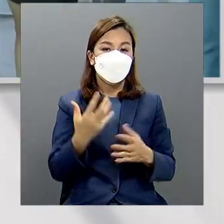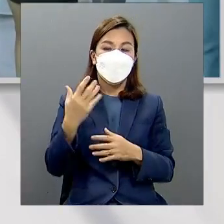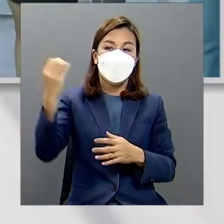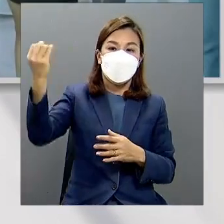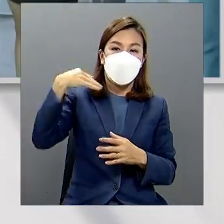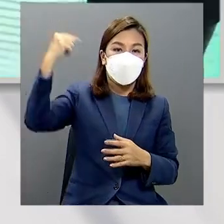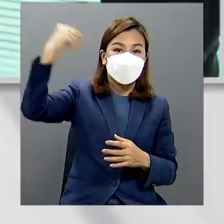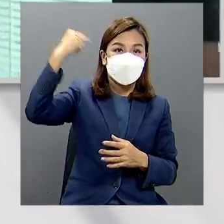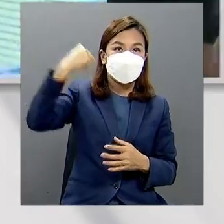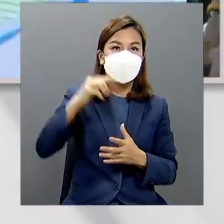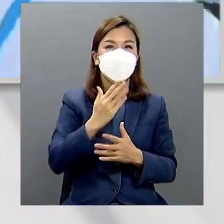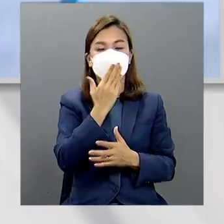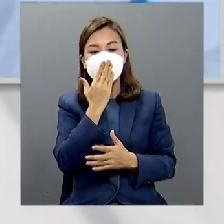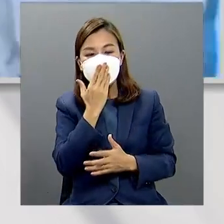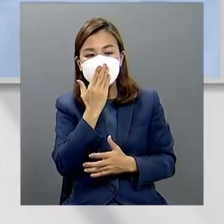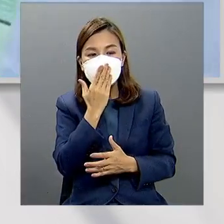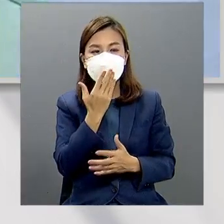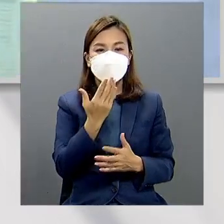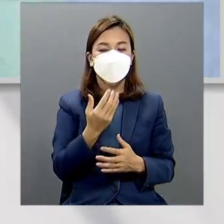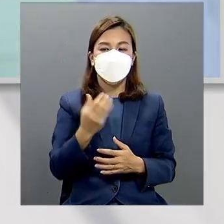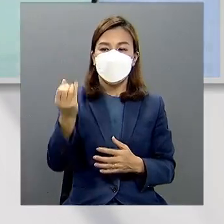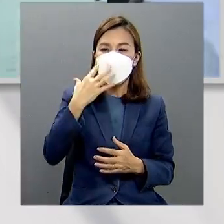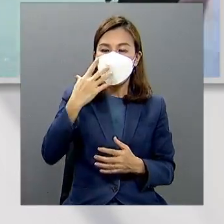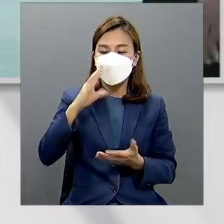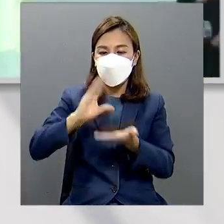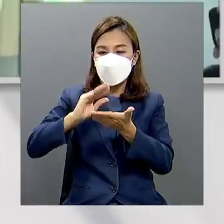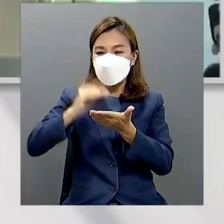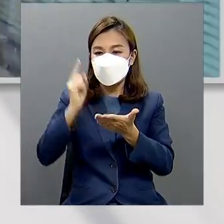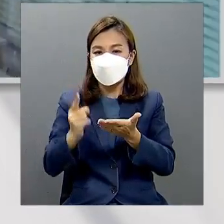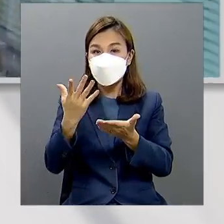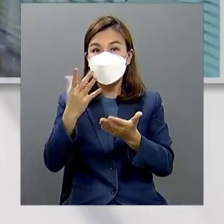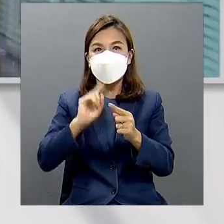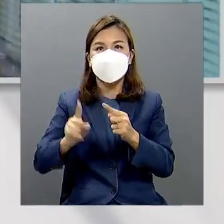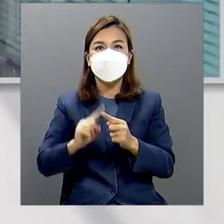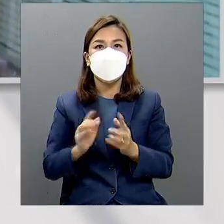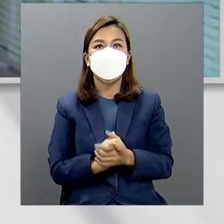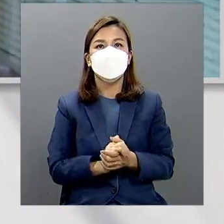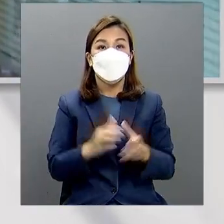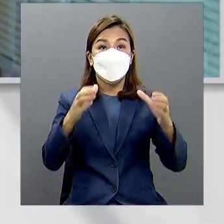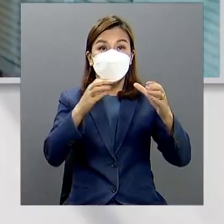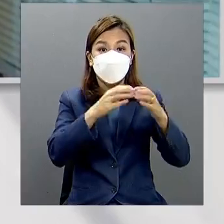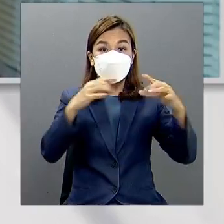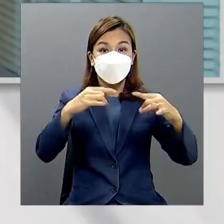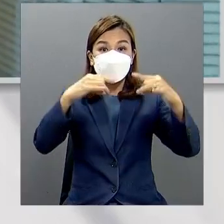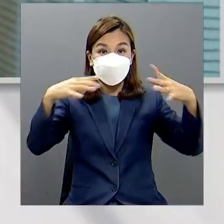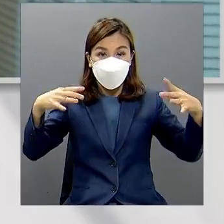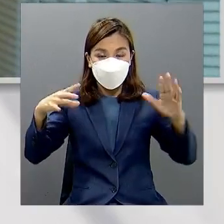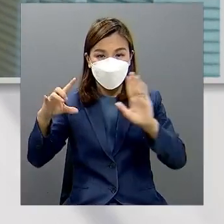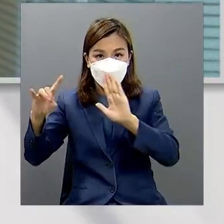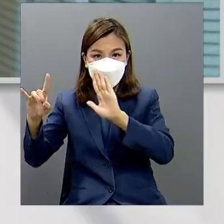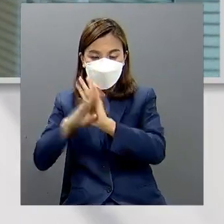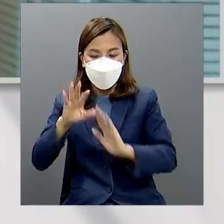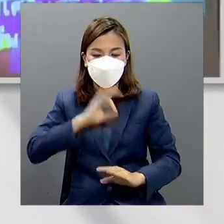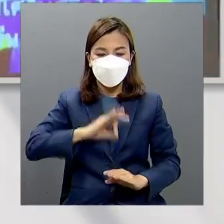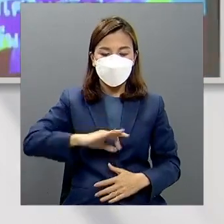บังเอาแต่ใจพร้อมกับเน้นย้ำไปที่การเปิดดีลกับพรรคฝ่ายค้านก่อนจะยอมรับถึงความอึดอัดและตัดสินใจ